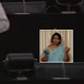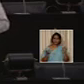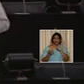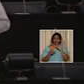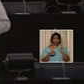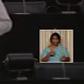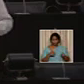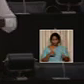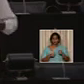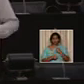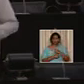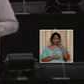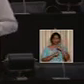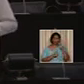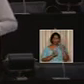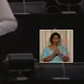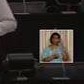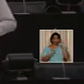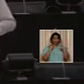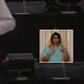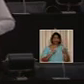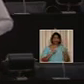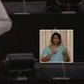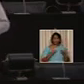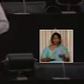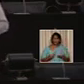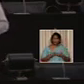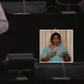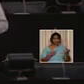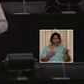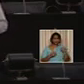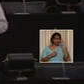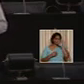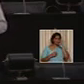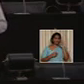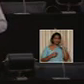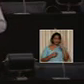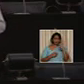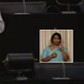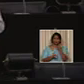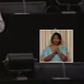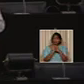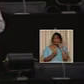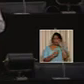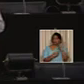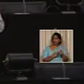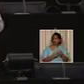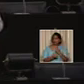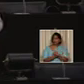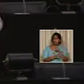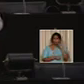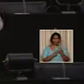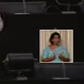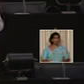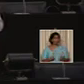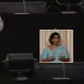විනිශ්චයකාර වරුන් වතුළු රාජ්‍ය නිලධාරීන්ට දෙනවා මේවා වර්තමාන තත්ත්වයේ මත අදුගානේ මාසිකට සැරයක්වත් සමාලෝචනය කිරීමක් මොකද මේ පොලිස් නිලධාරීන්ගේ